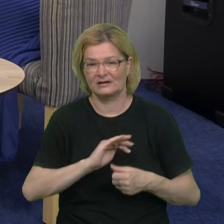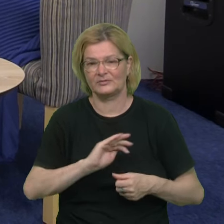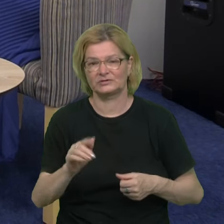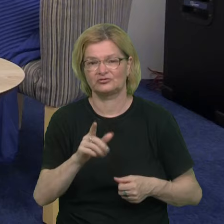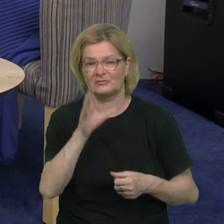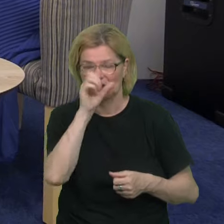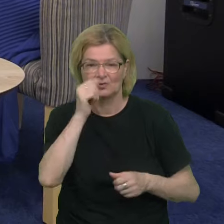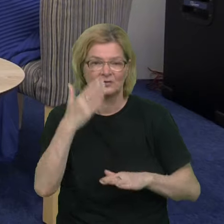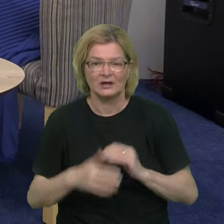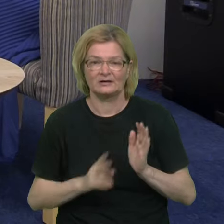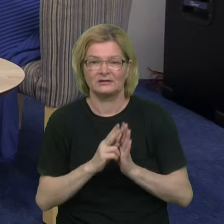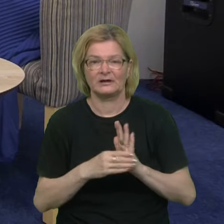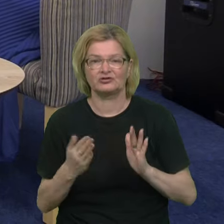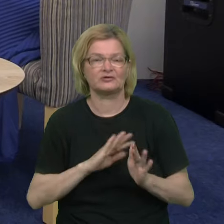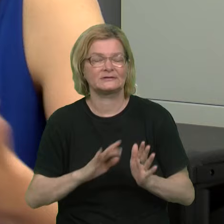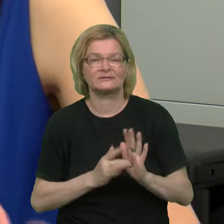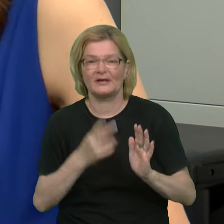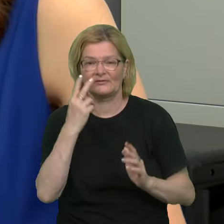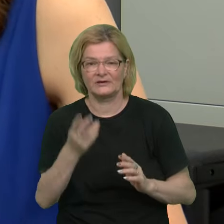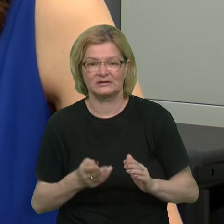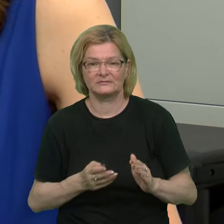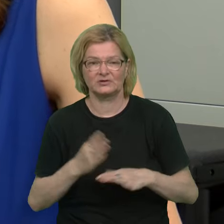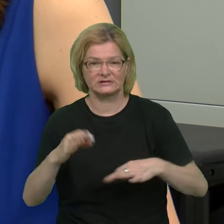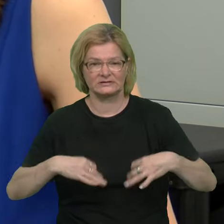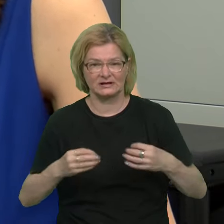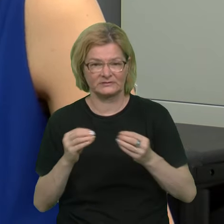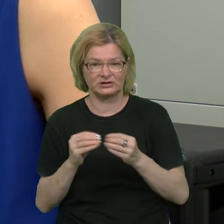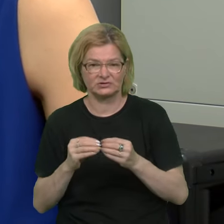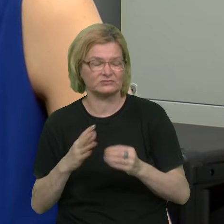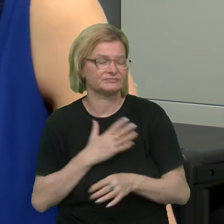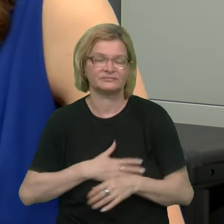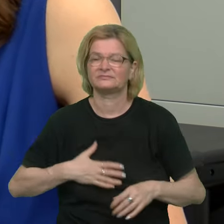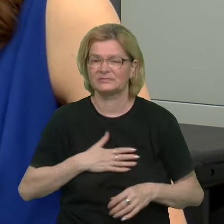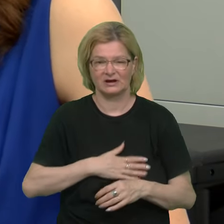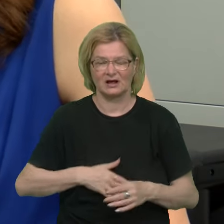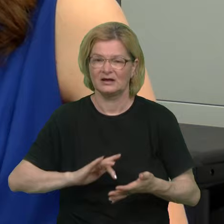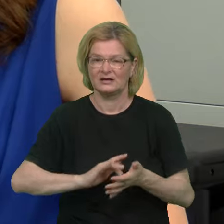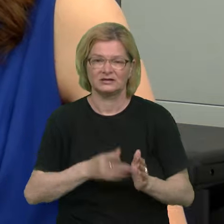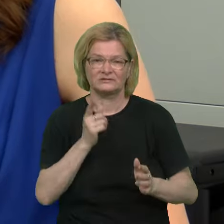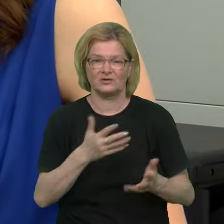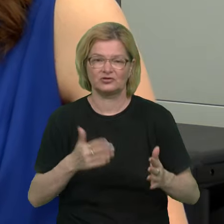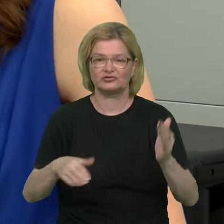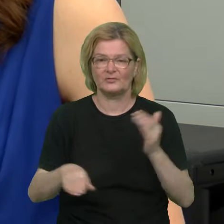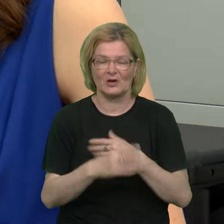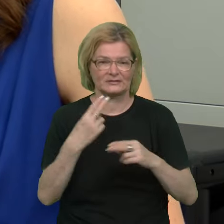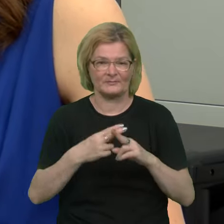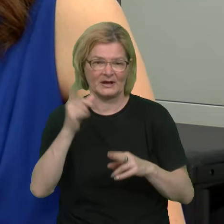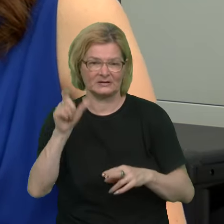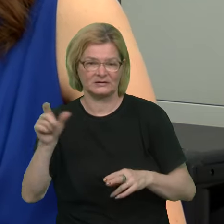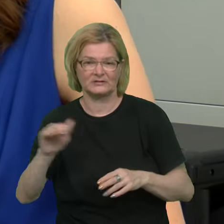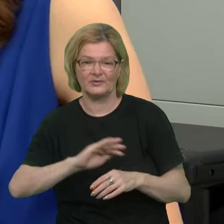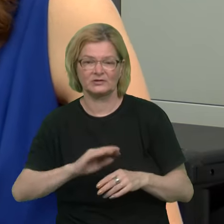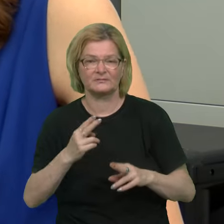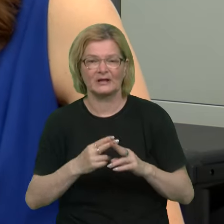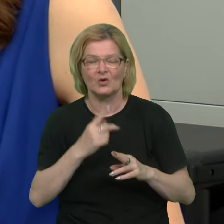da ne reagiram, posebno ono što me ljuti u zadnje vrijeme je to što sve što vidim kroz zdravstveni sustav koji je katastrofalan i sve ono što